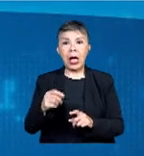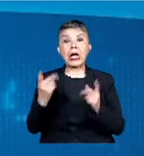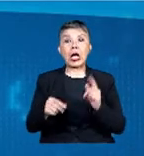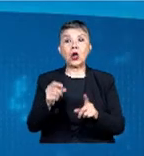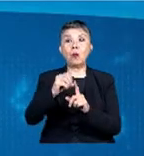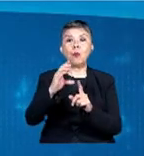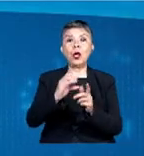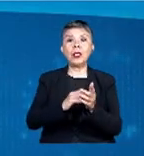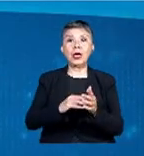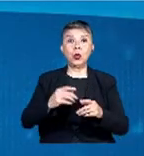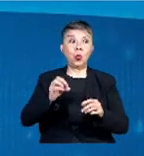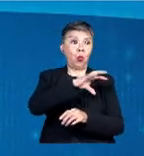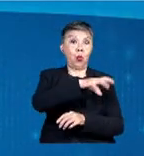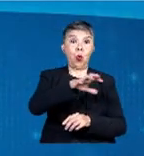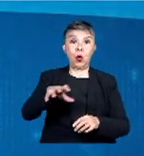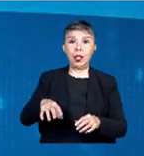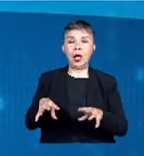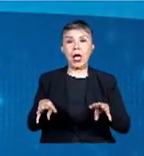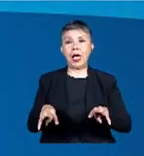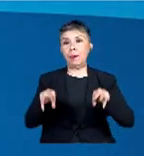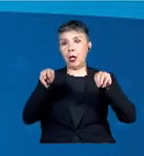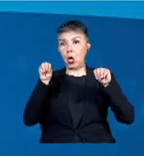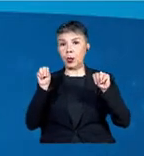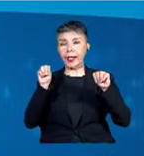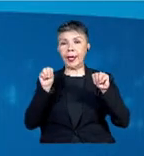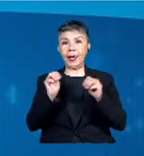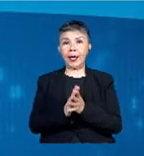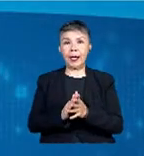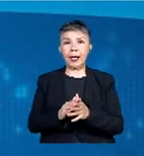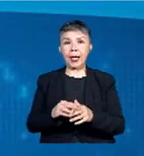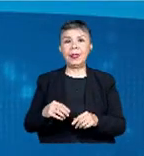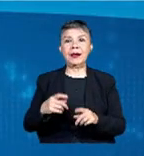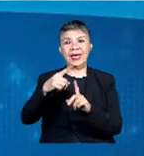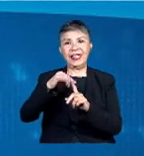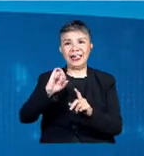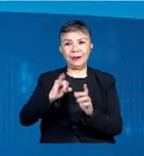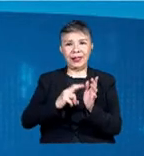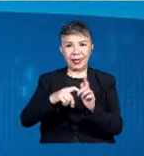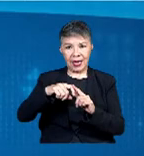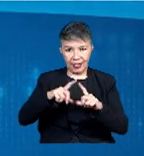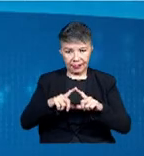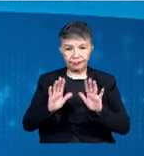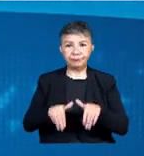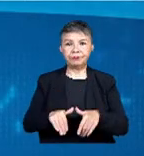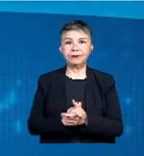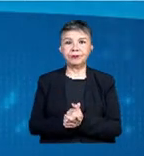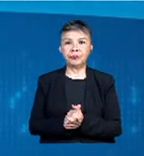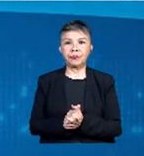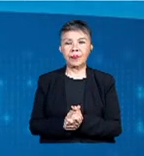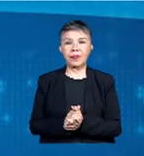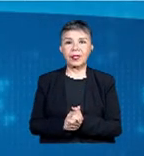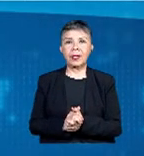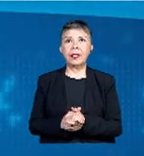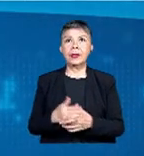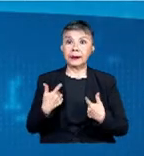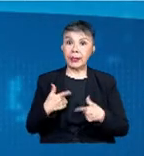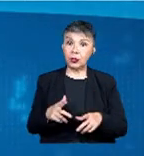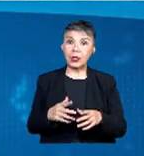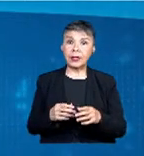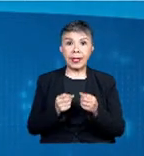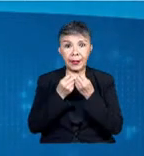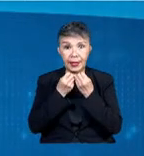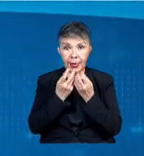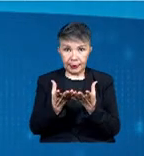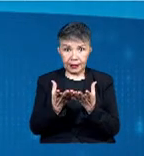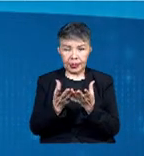di tambahan di Merauke dan Mimika. Nah, saya sudah